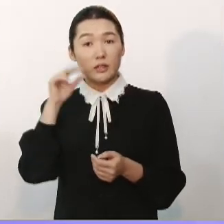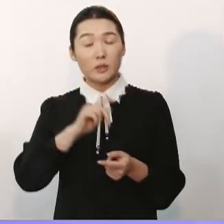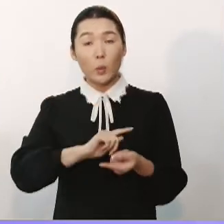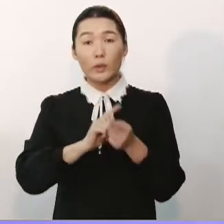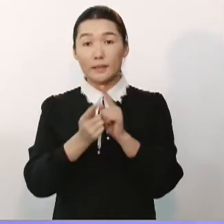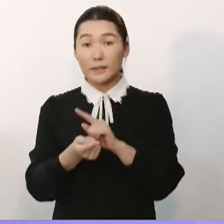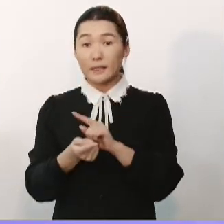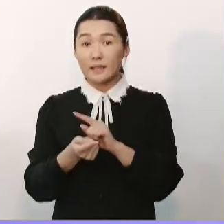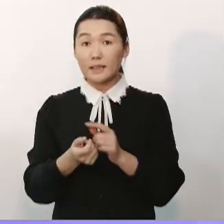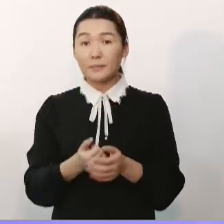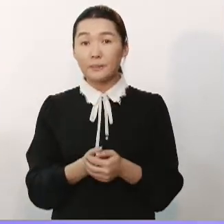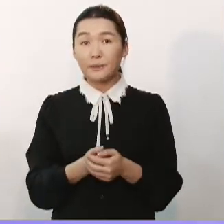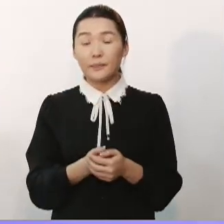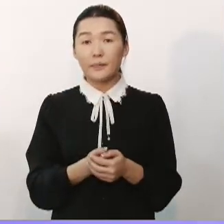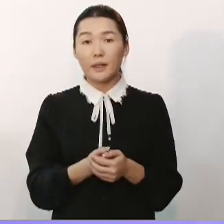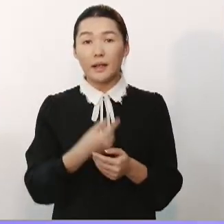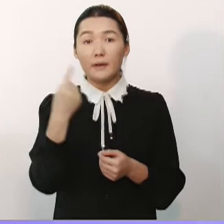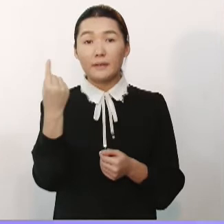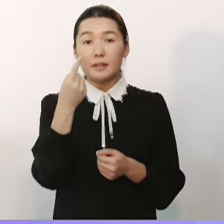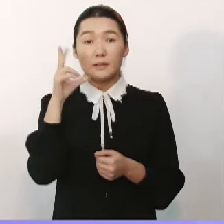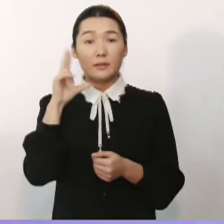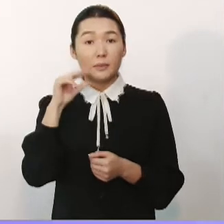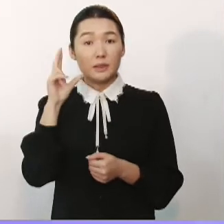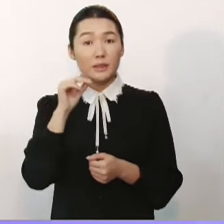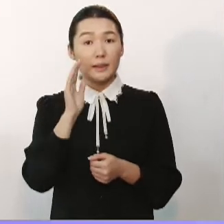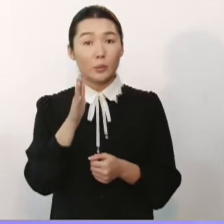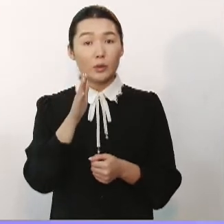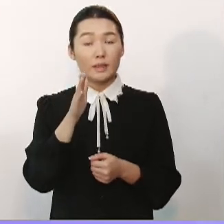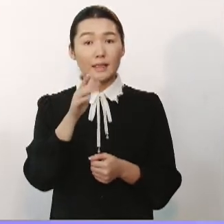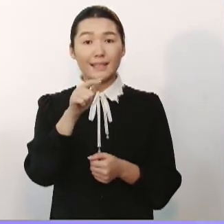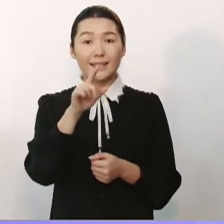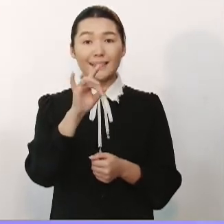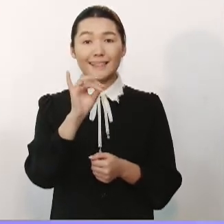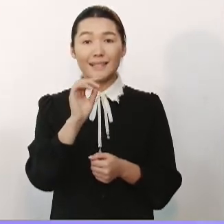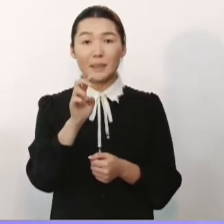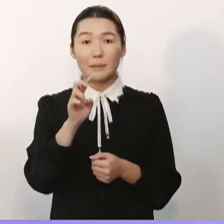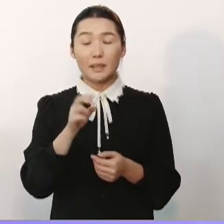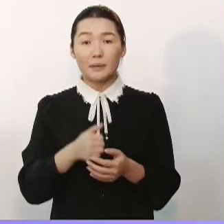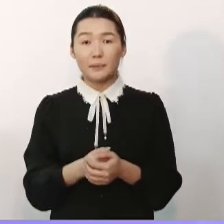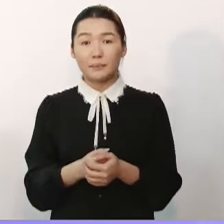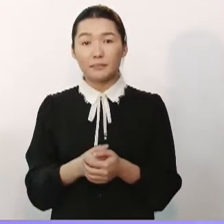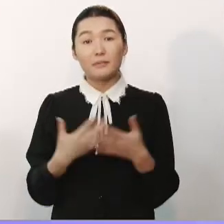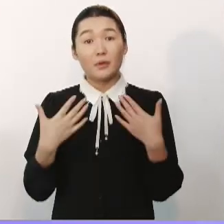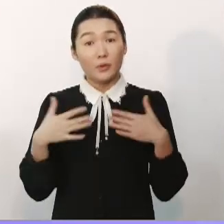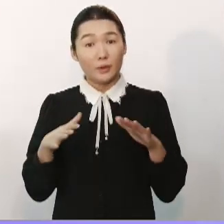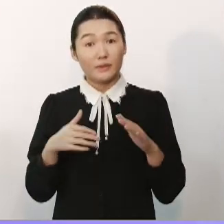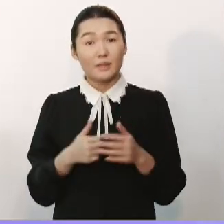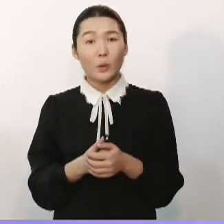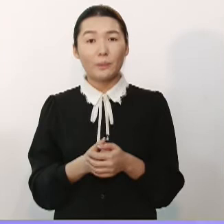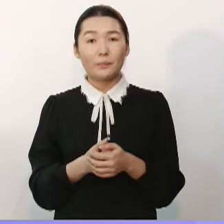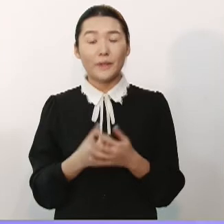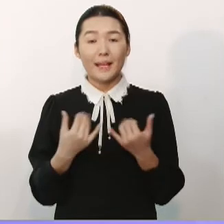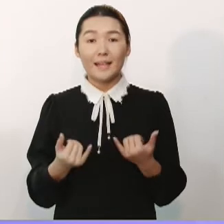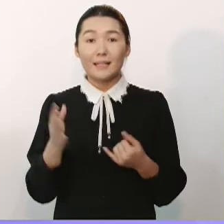измените. В единственном числе будет гриб. Вот и все.